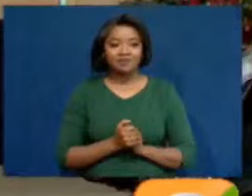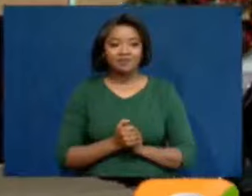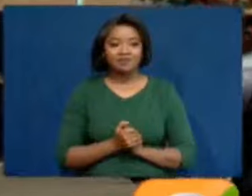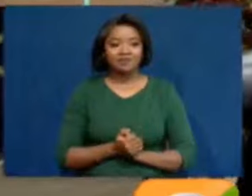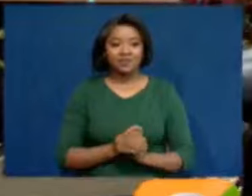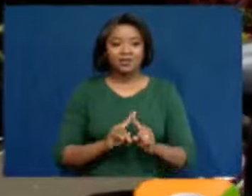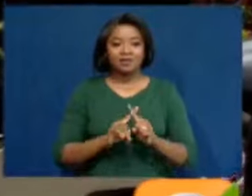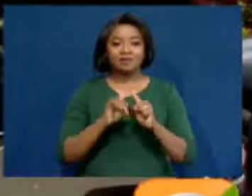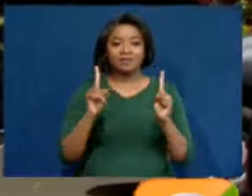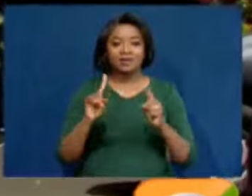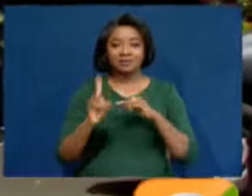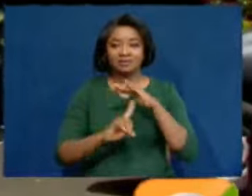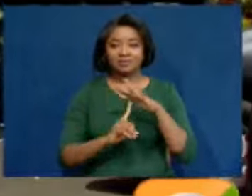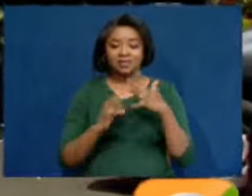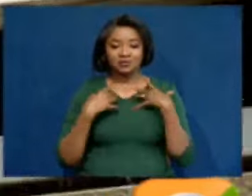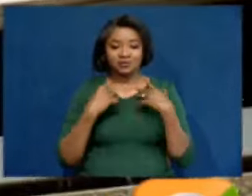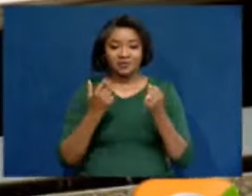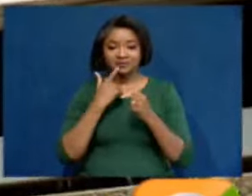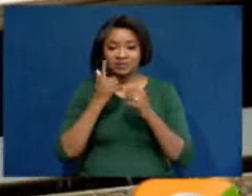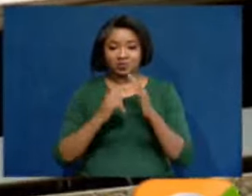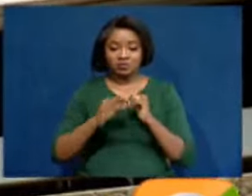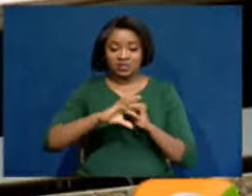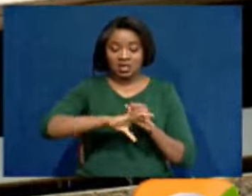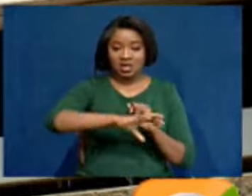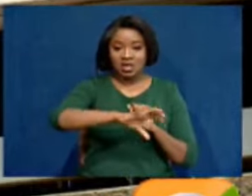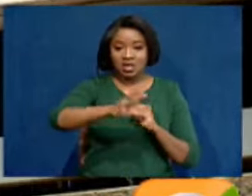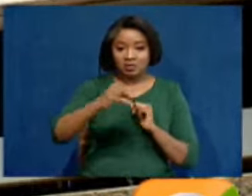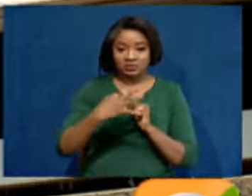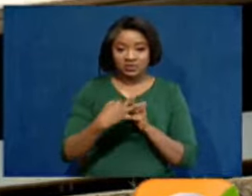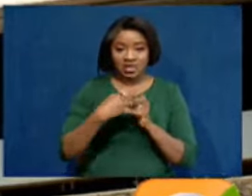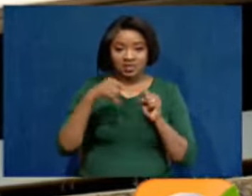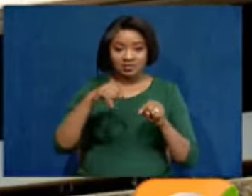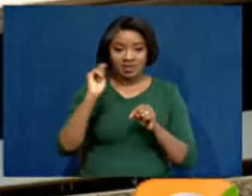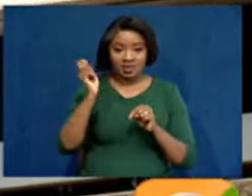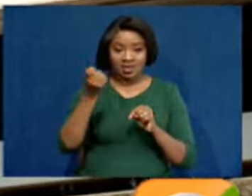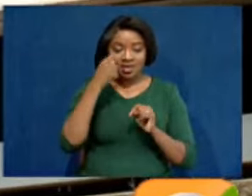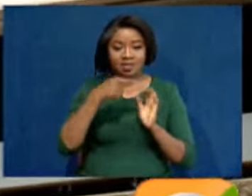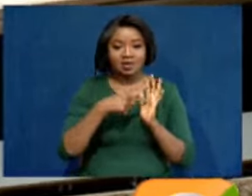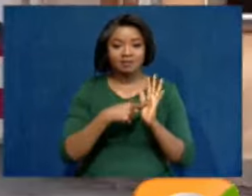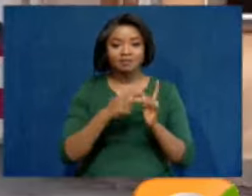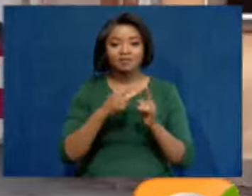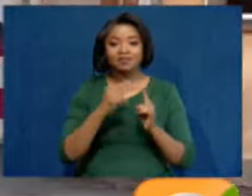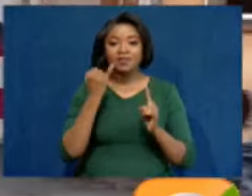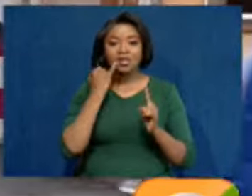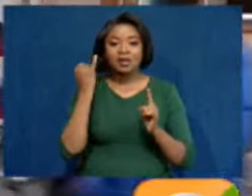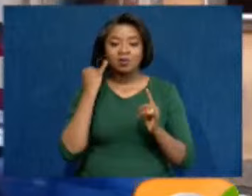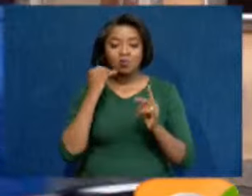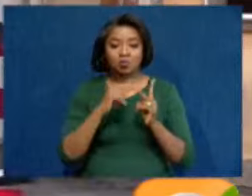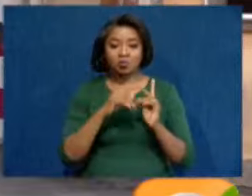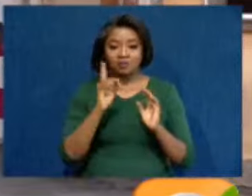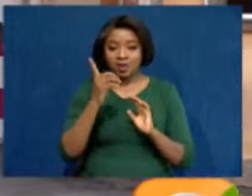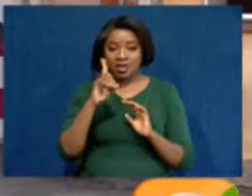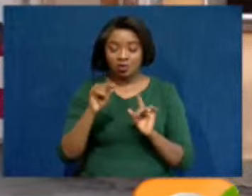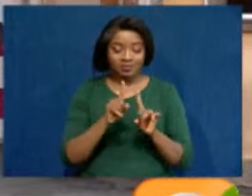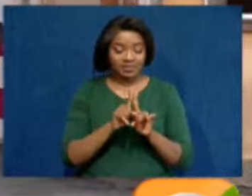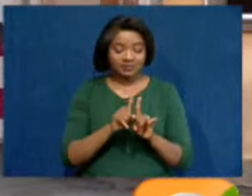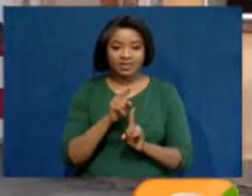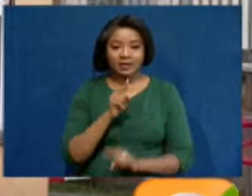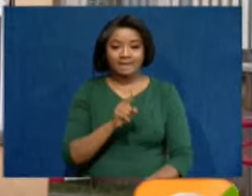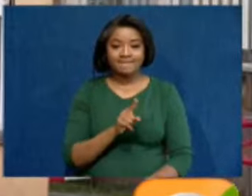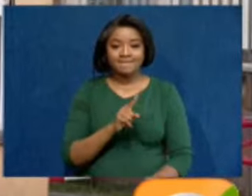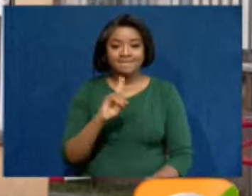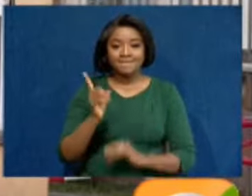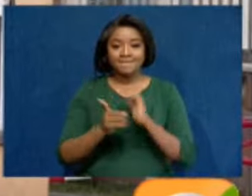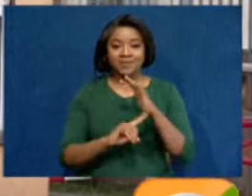visa 20 vilivyokisiwa katika kaunti 8 nchini ikiwemo Nakuru na Nairobi. Wizara ya Afya ikisema